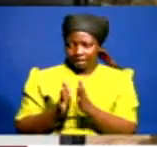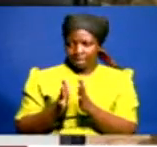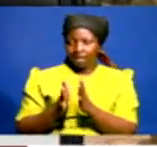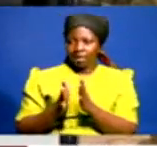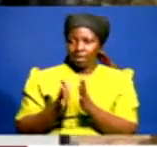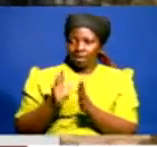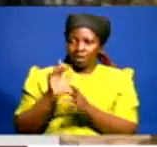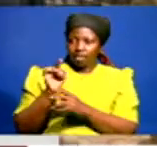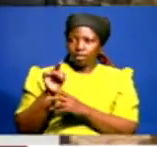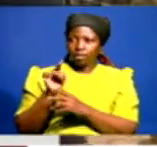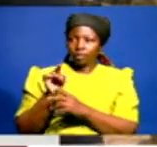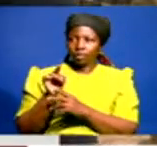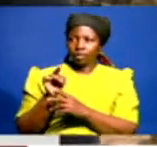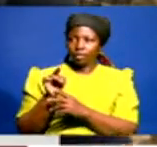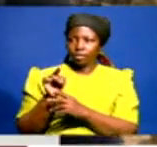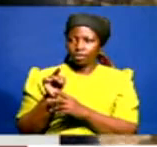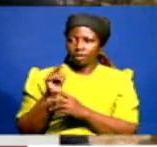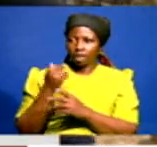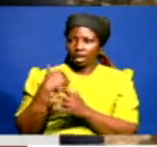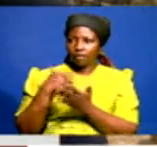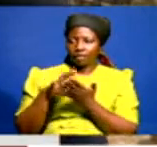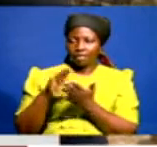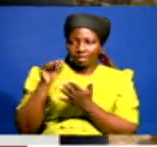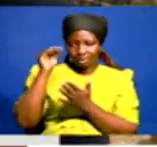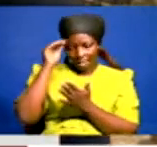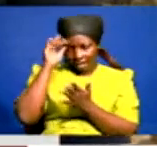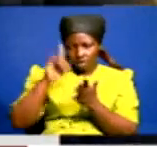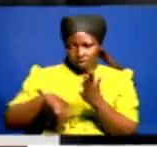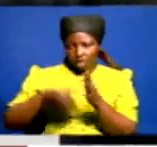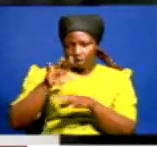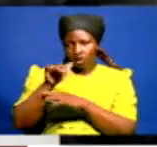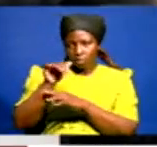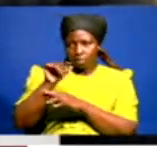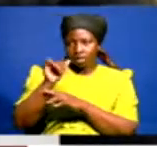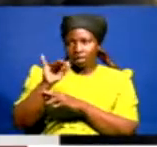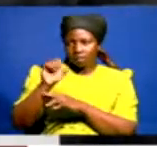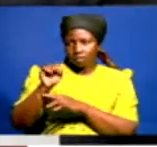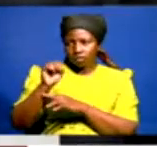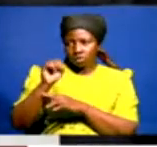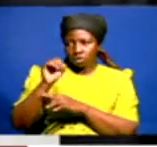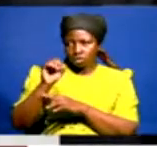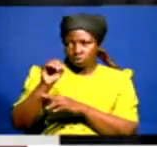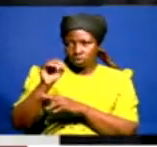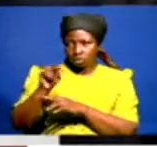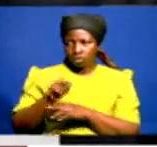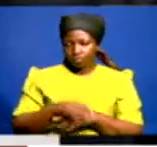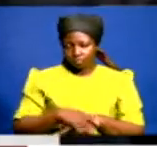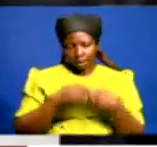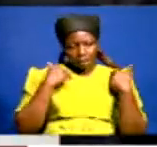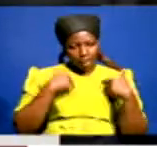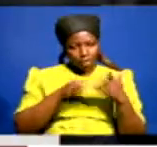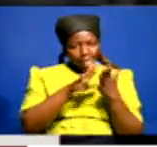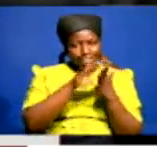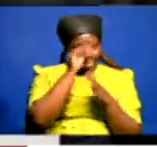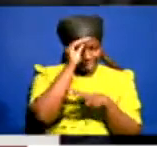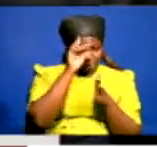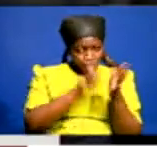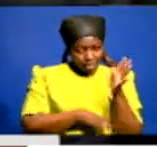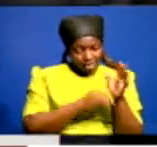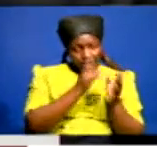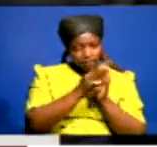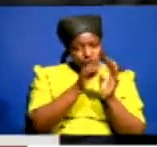aso ambacho umejifunza na Gibson? So kitu ambacho nimejifunza kwa Gibson ni ukiwa msanii lazima ujitume, na